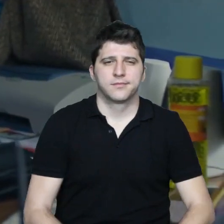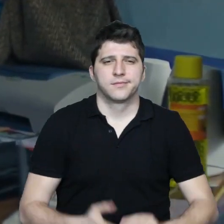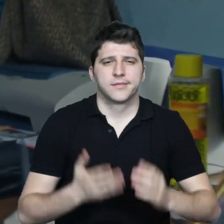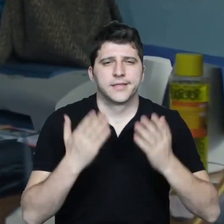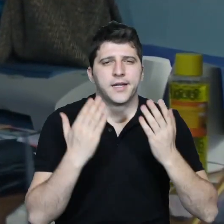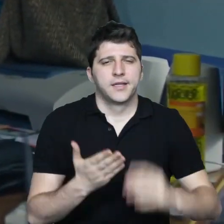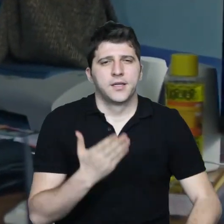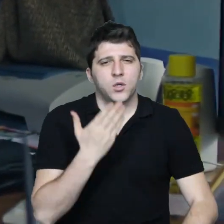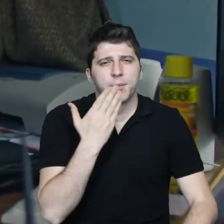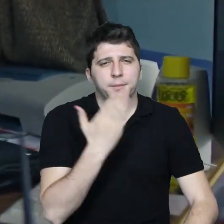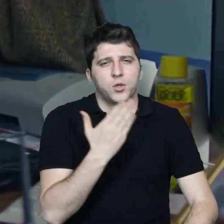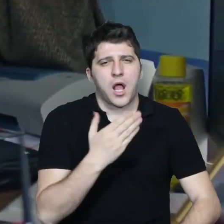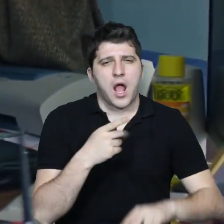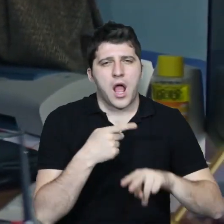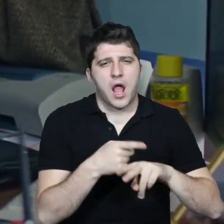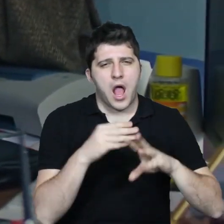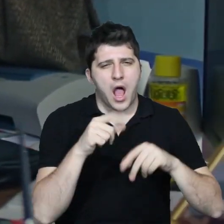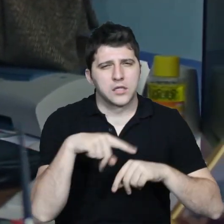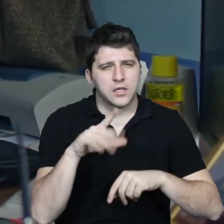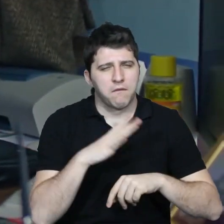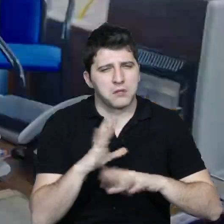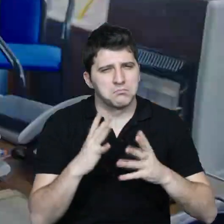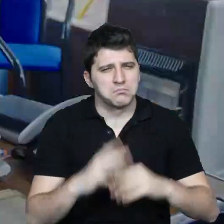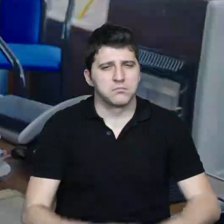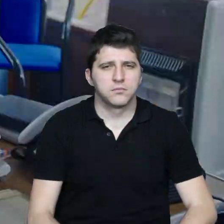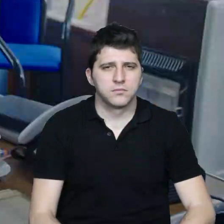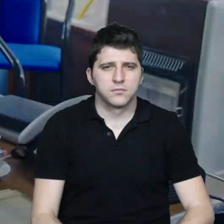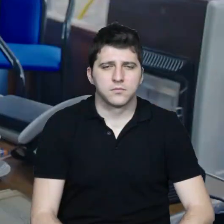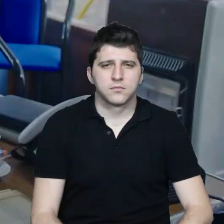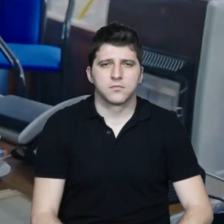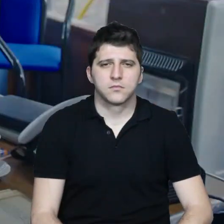bu... Parçası falan mı var bunun yoksa?